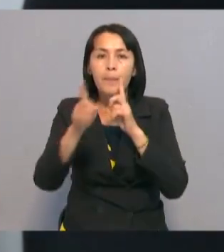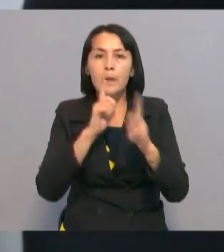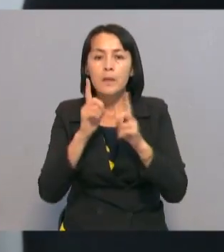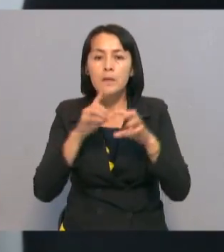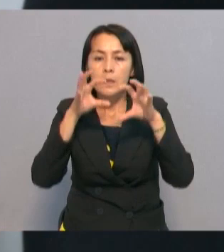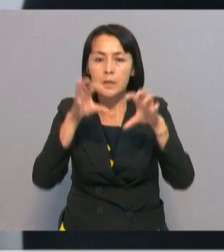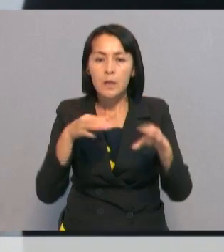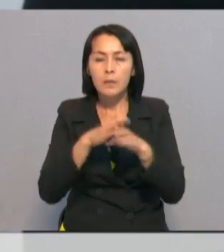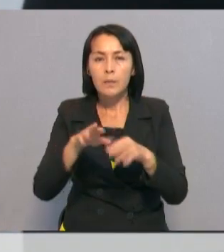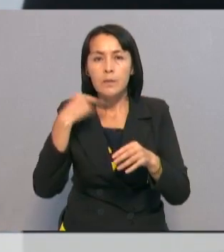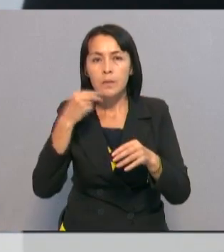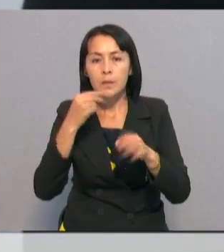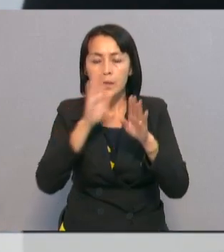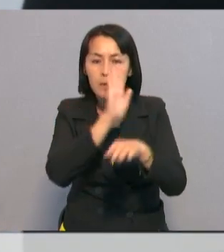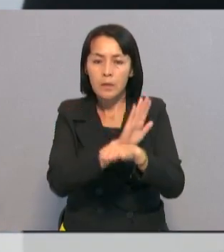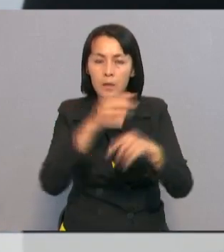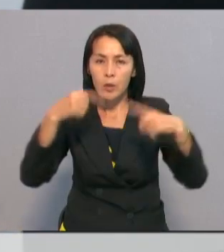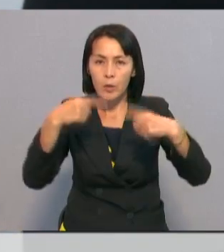бойынша президенттің жарлығымен құрылған нәрсе.